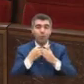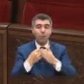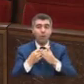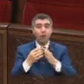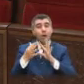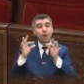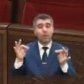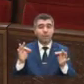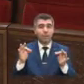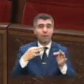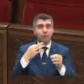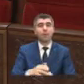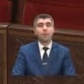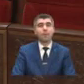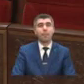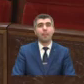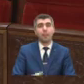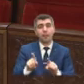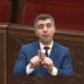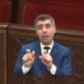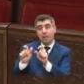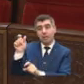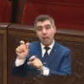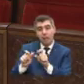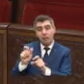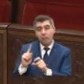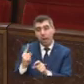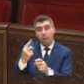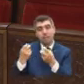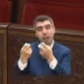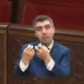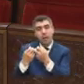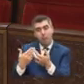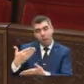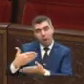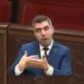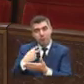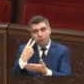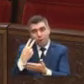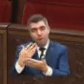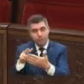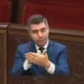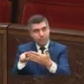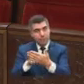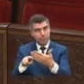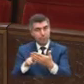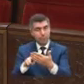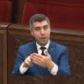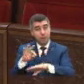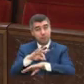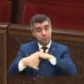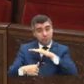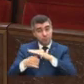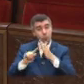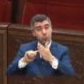كيعجبهمش هذا الشيء، طبعا غيردوا عليا الناس اللي جاتهم فاتورة غالية، ولكن كليا نقول لكم المكتب الوطني للكهرباء اللي عنده 6 مليون ديال الزبناء،